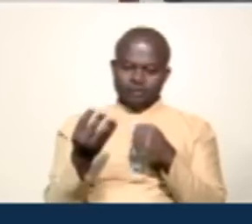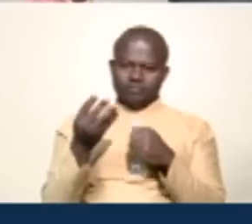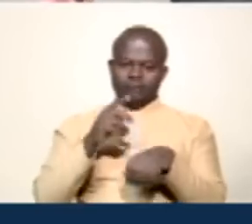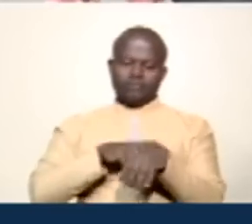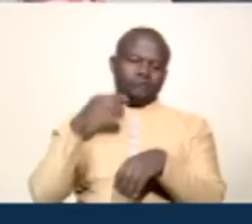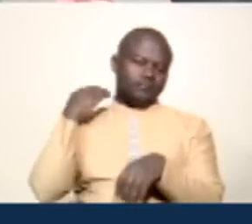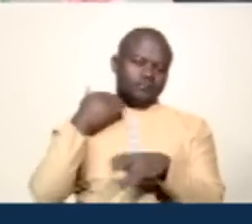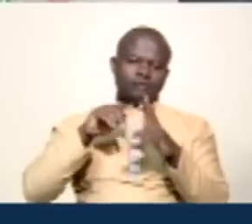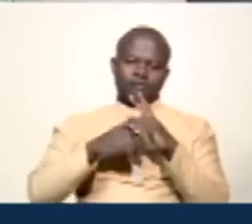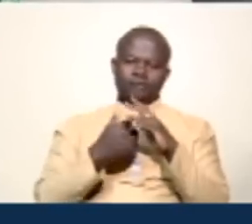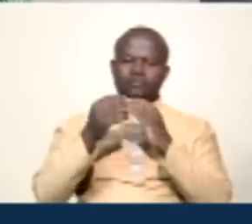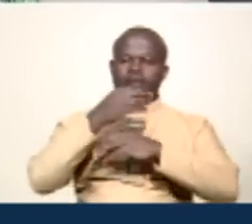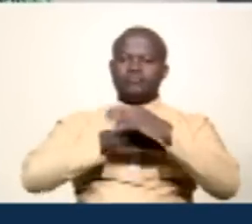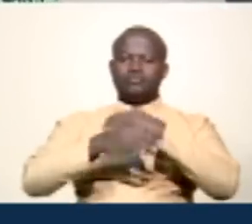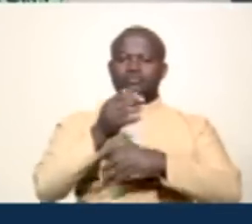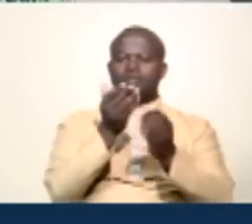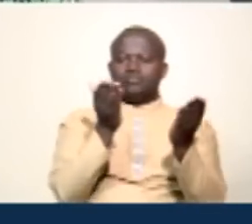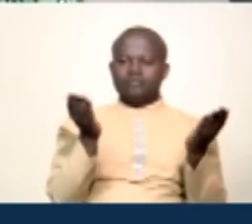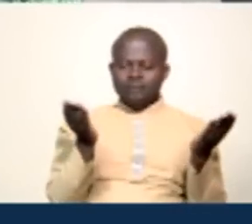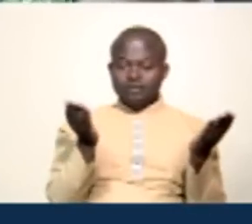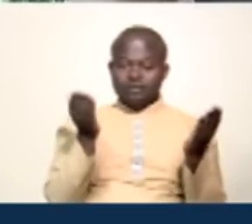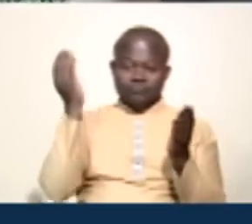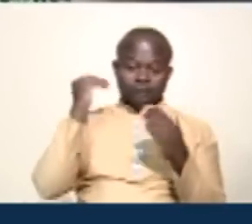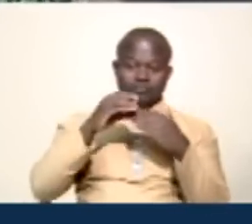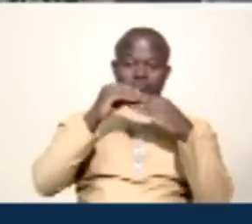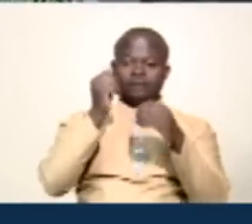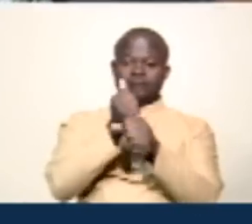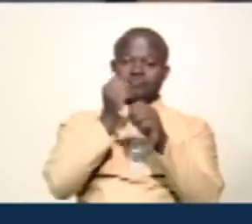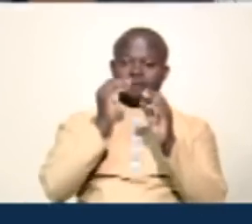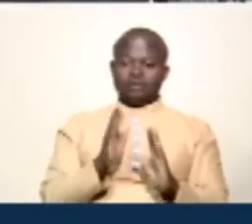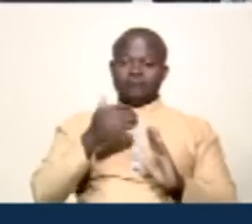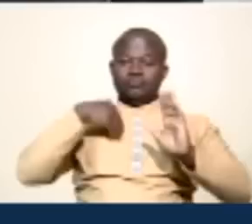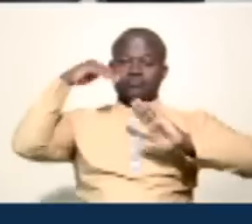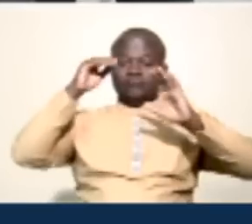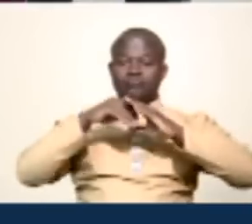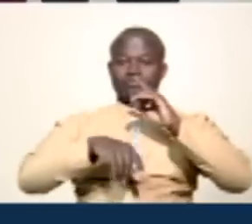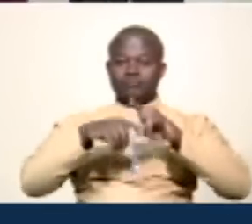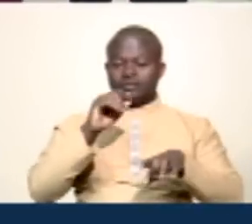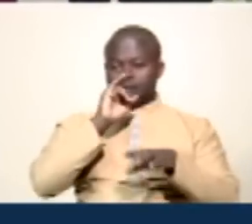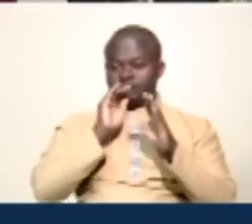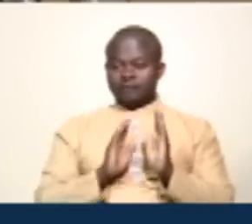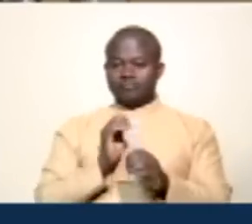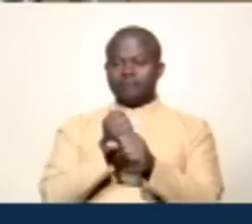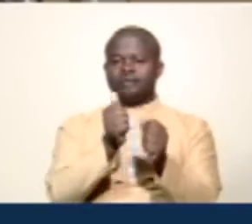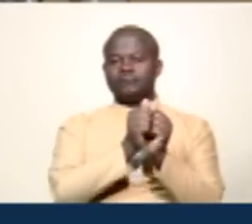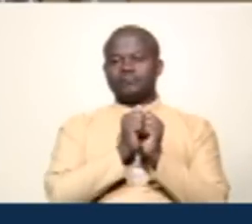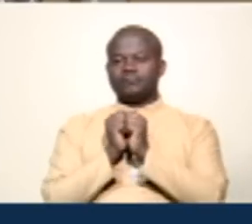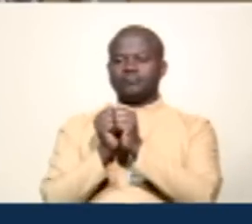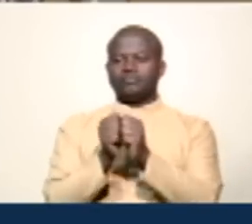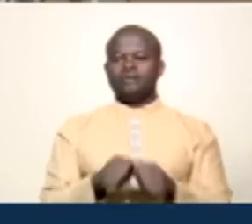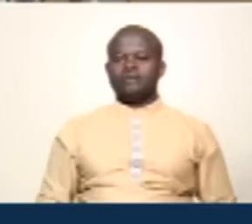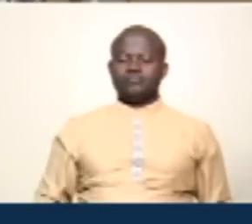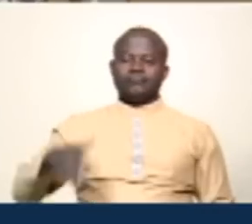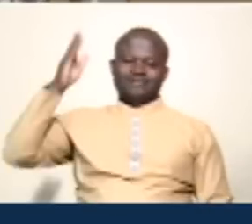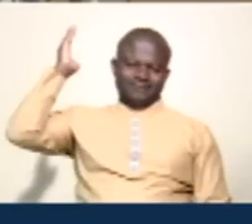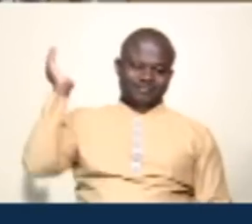Jenoside yatangiraga muri uru ruganda. Abari abayobozi n'abakozi bakagira uruhare mu kwica Abatutsi bakoranaga. Barabatemaguye